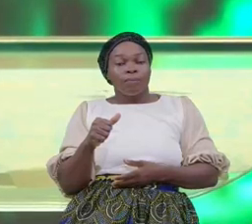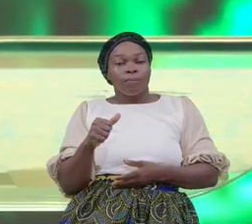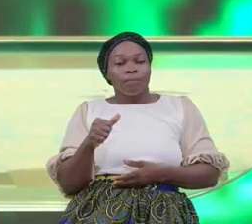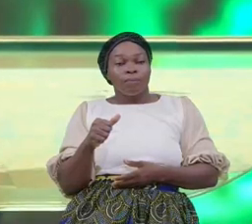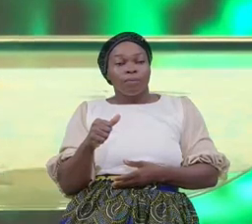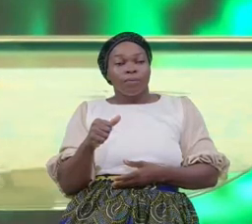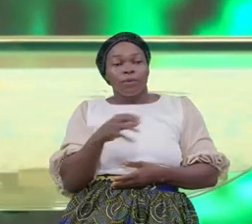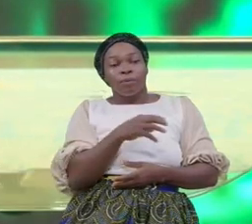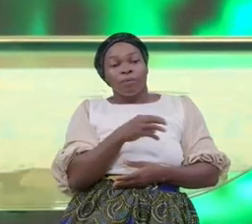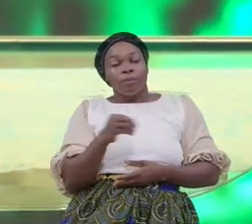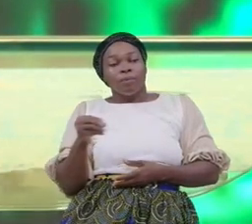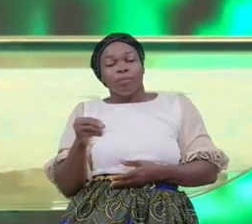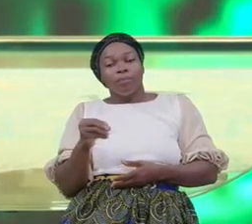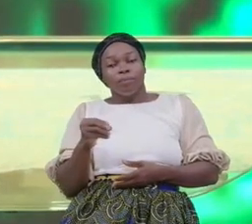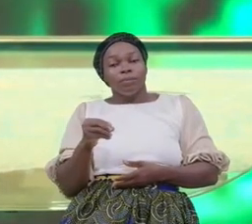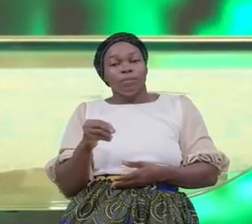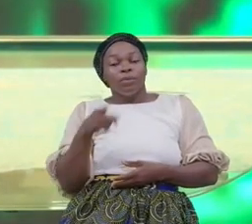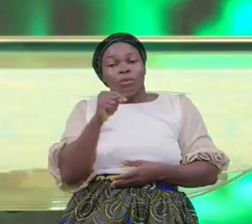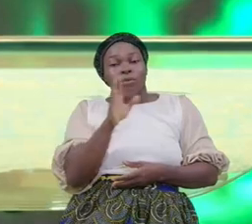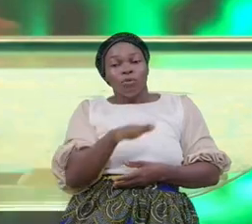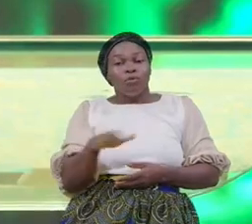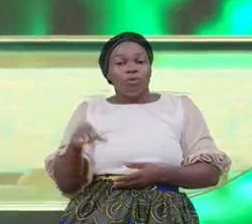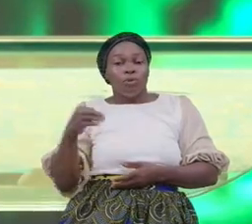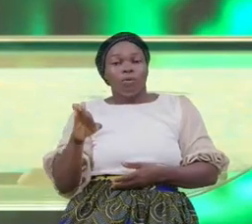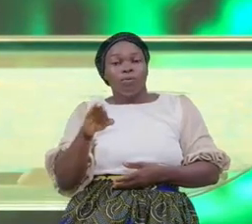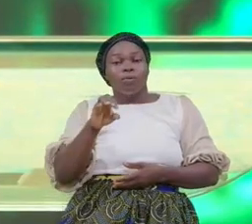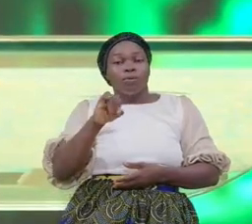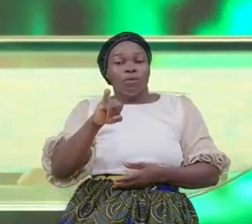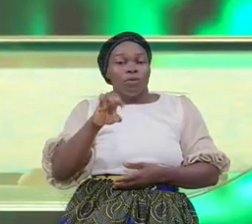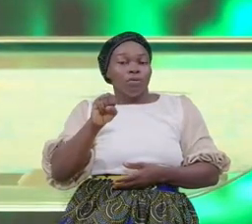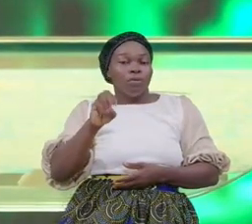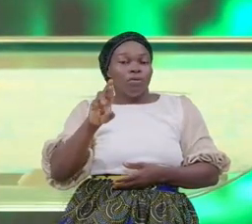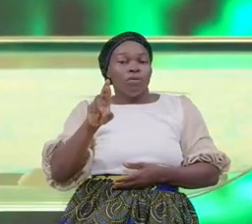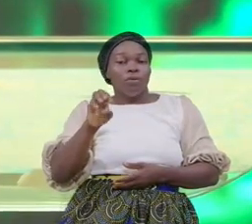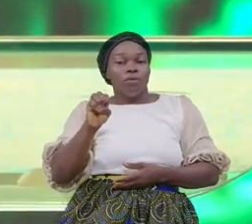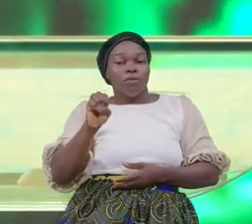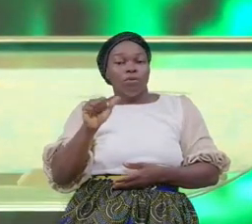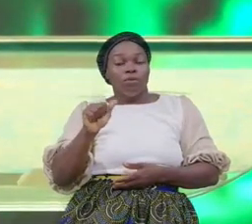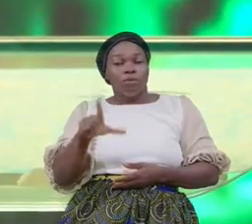verset 10. Ouais, les enfants d'Israël, la majorité d'eux,